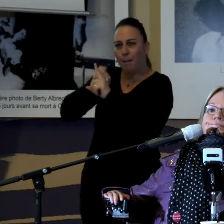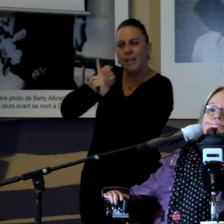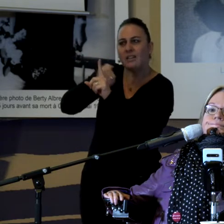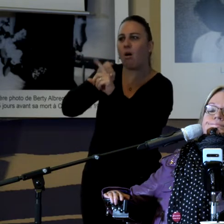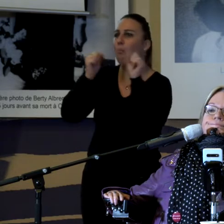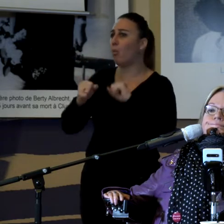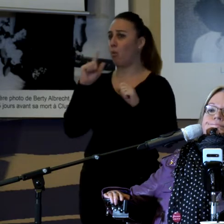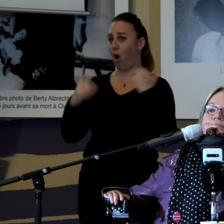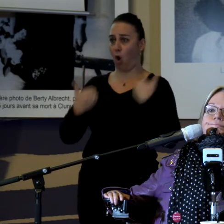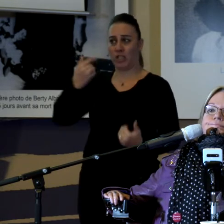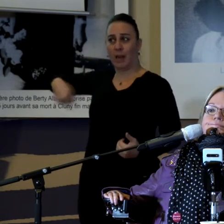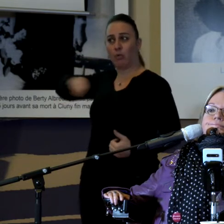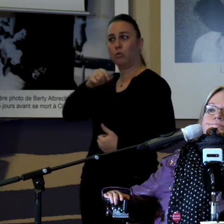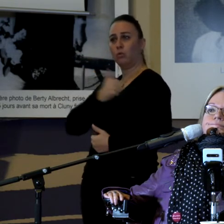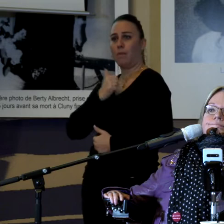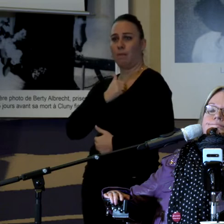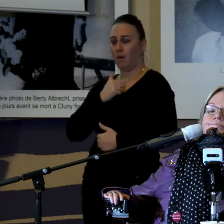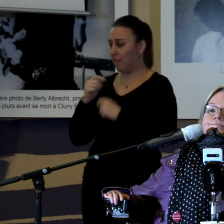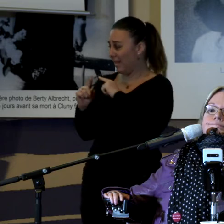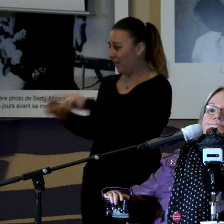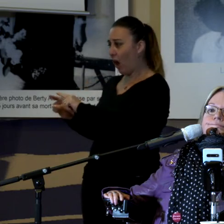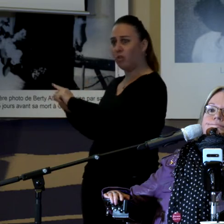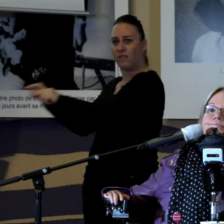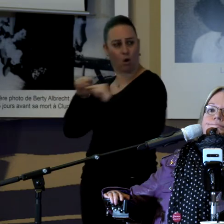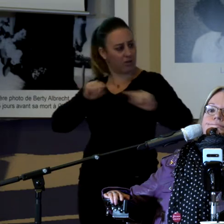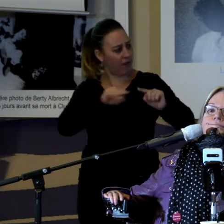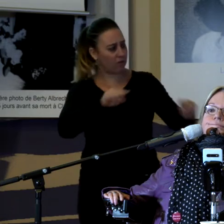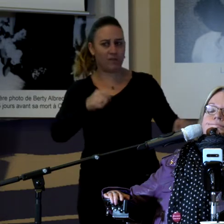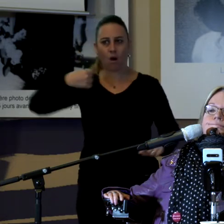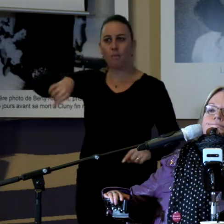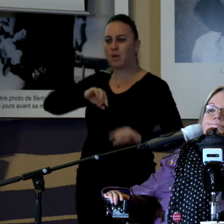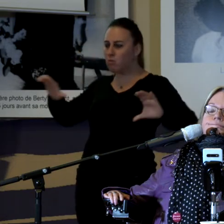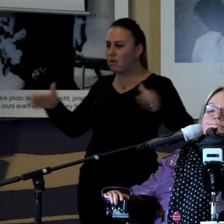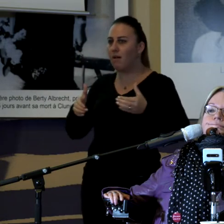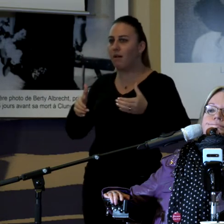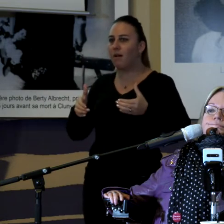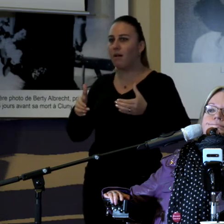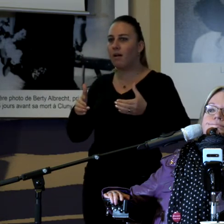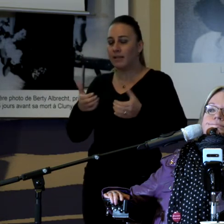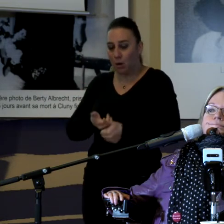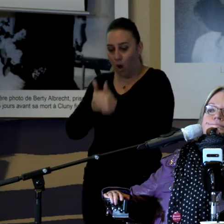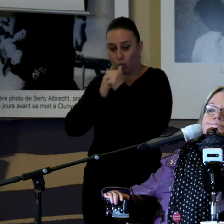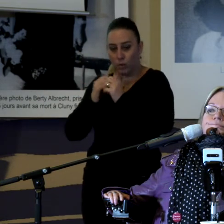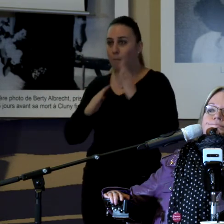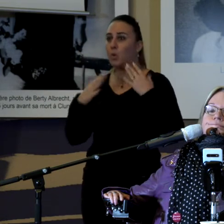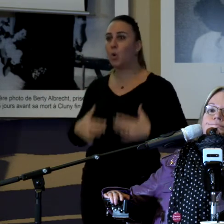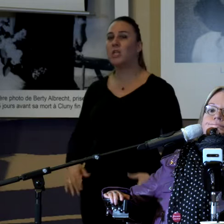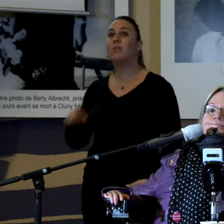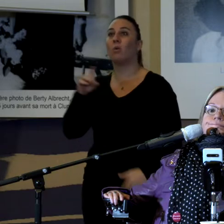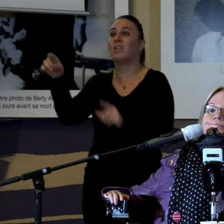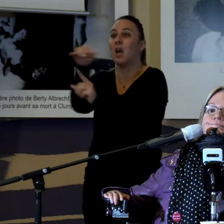par le handicap, nous avons des handicaps tout à fait différents. Ce qui nous réunit, ce n'est pas le hasard biologique, c'est une condition